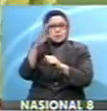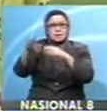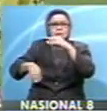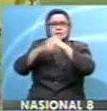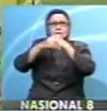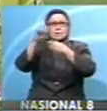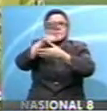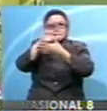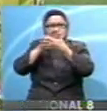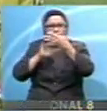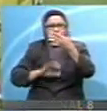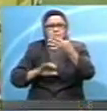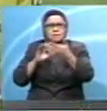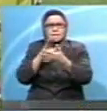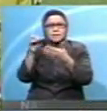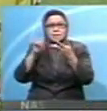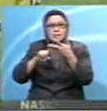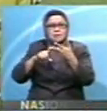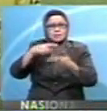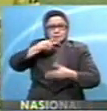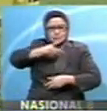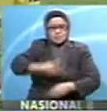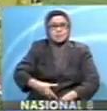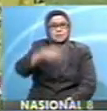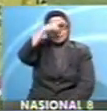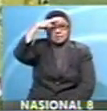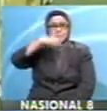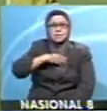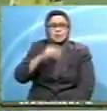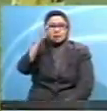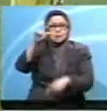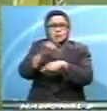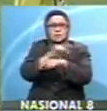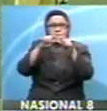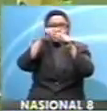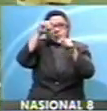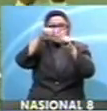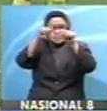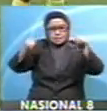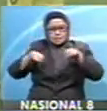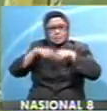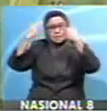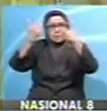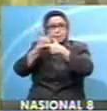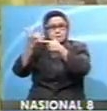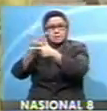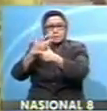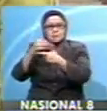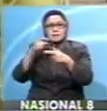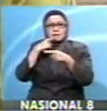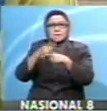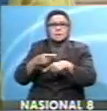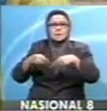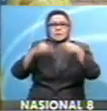bercorakan Diamond sementara Jessi Blang Hitam Putih bakal digunakan di tempat lawan buat julung kalinya juga pbnp memperkenalkan pas